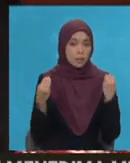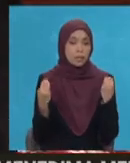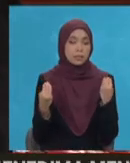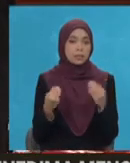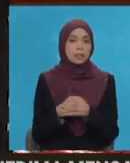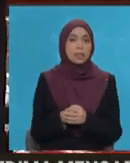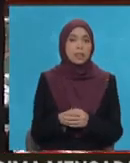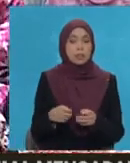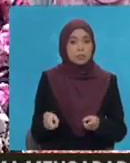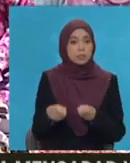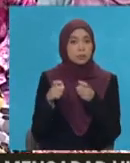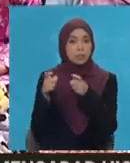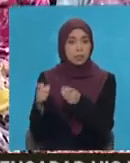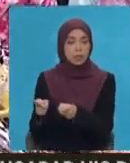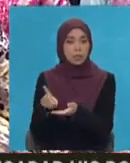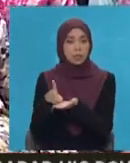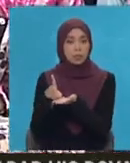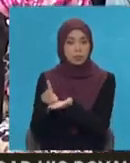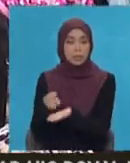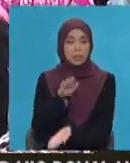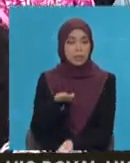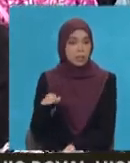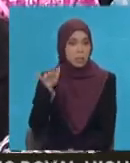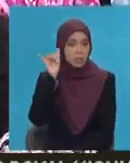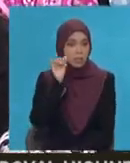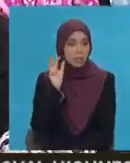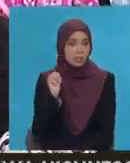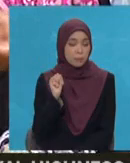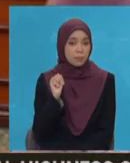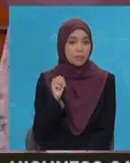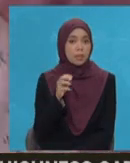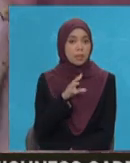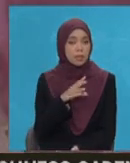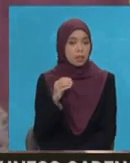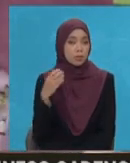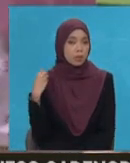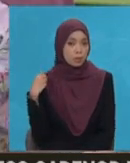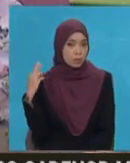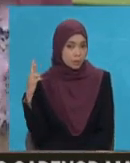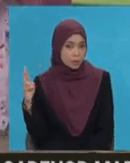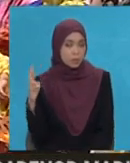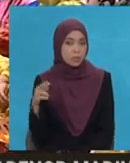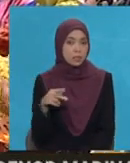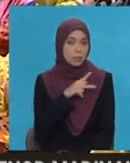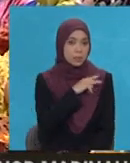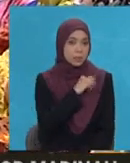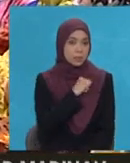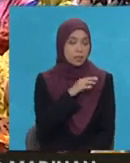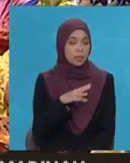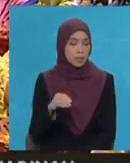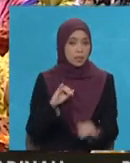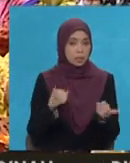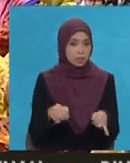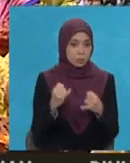dengan penyampaian sumbangan Dharma kepada anak-anak yatim pegawai dan kaki tangan kemencuran berkenaan dan jabatan-jabatan